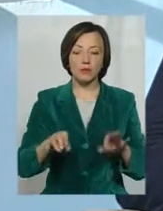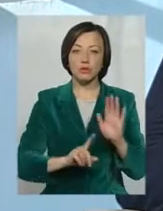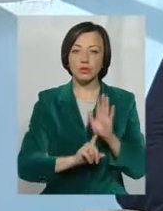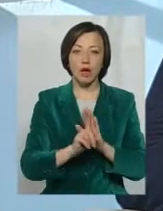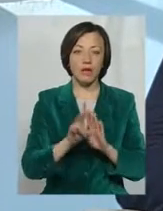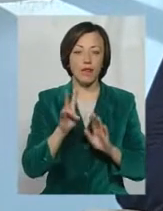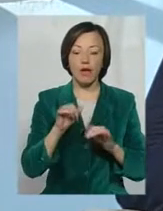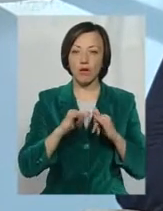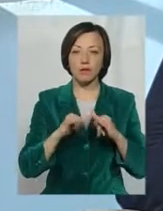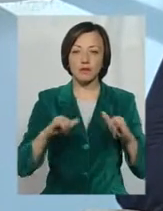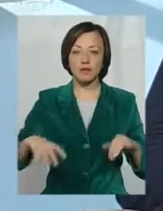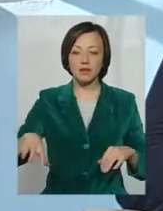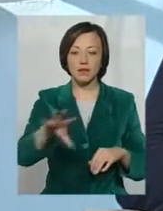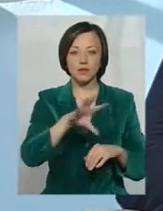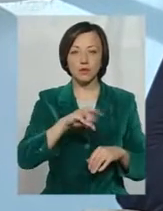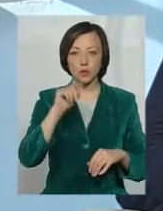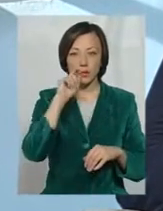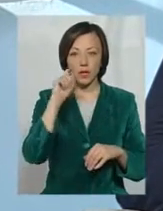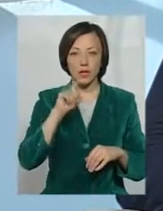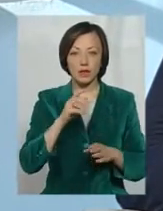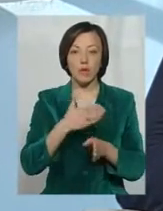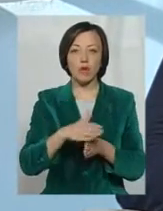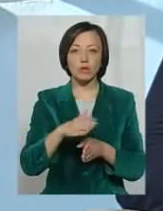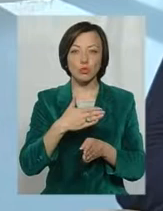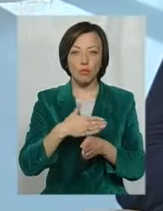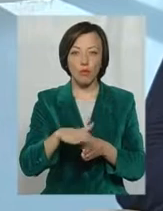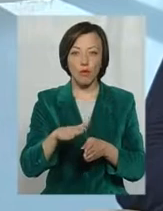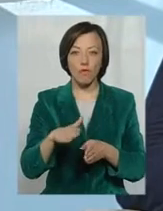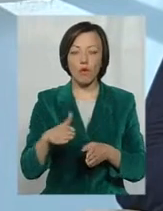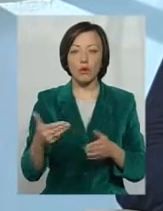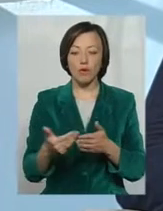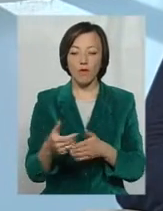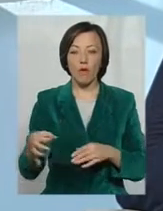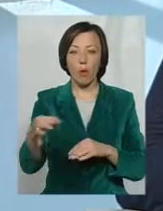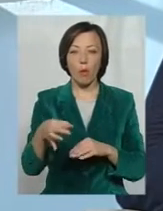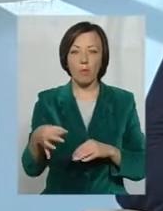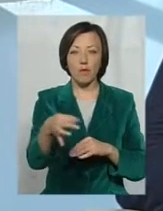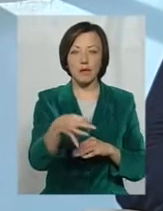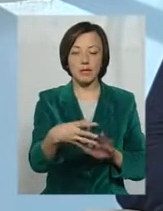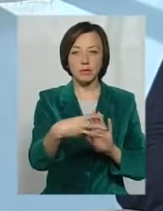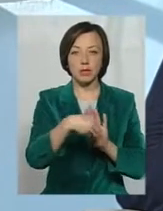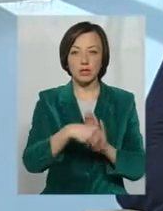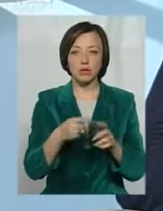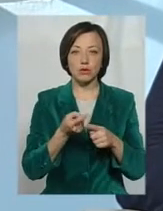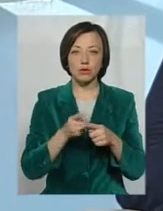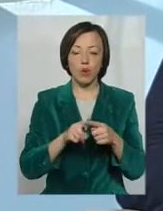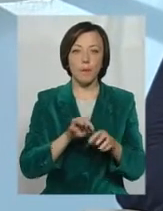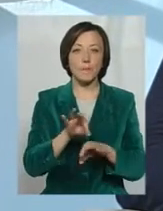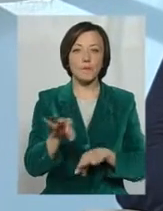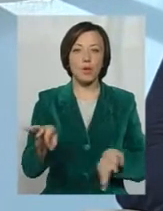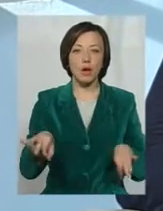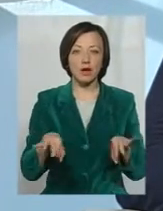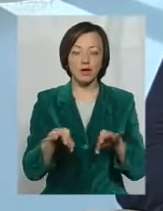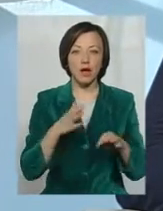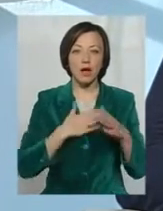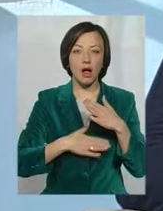не розповсюджувався на території всієї України, і поступово нові області підключалися до цього проєкту. Дуже